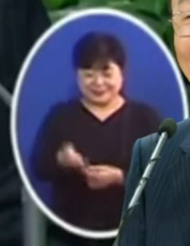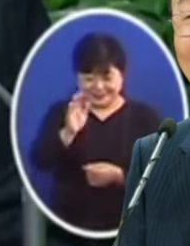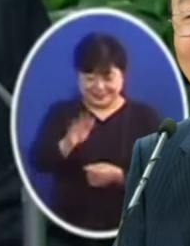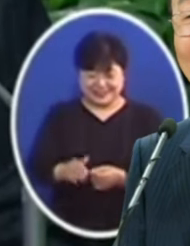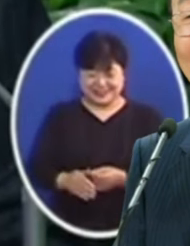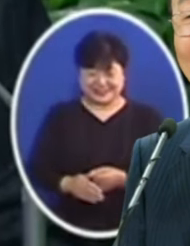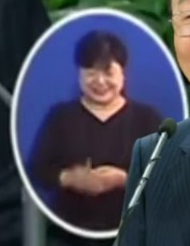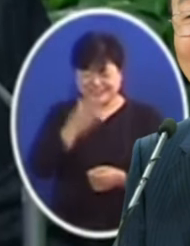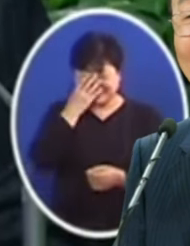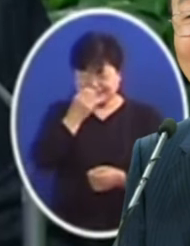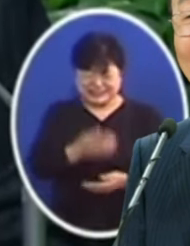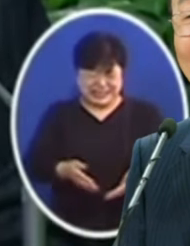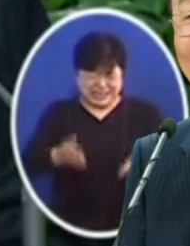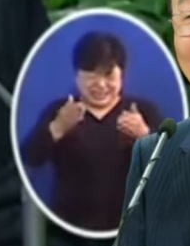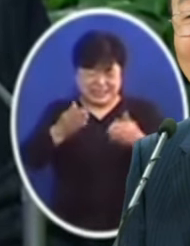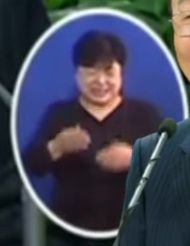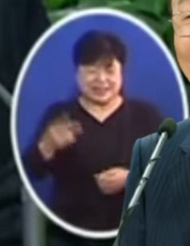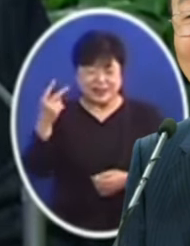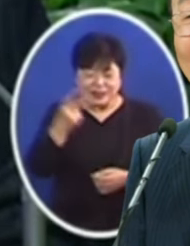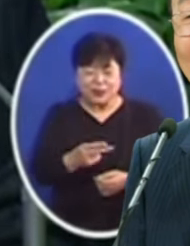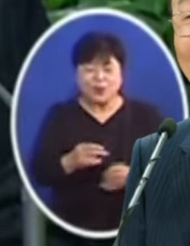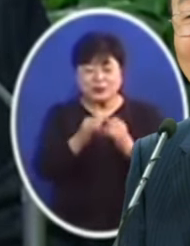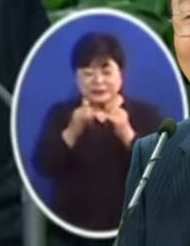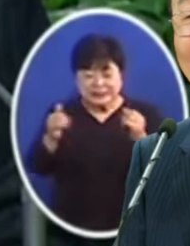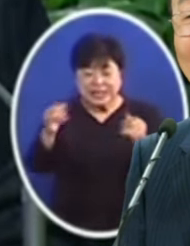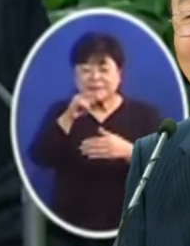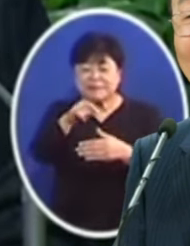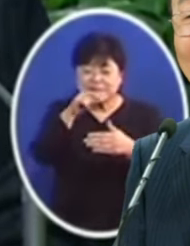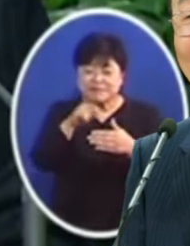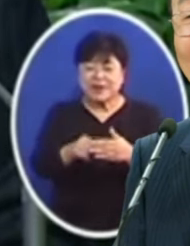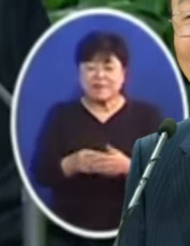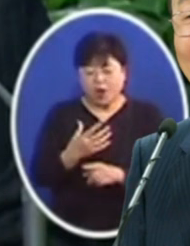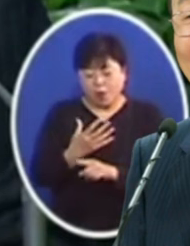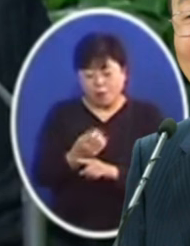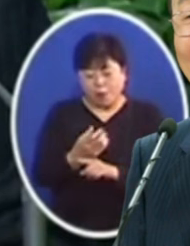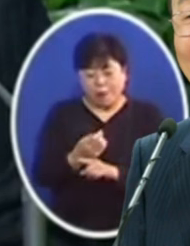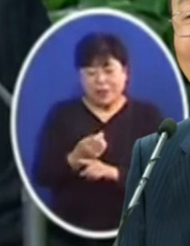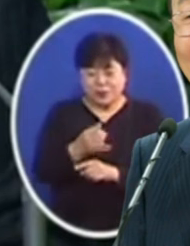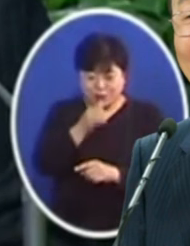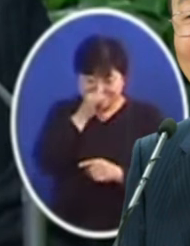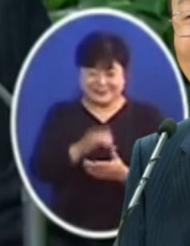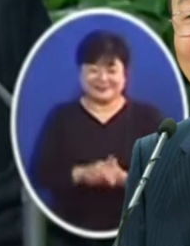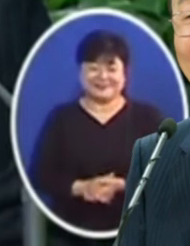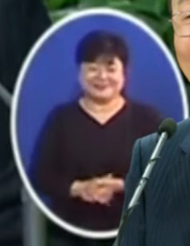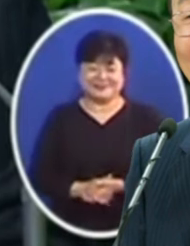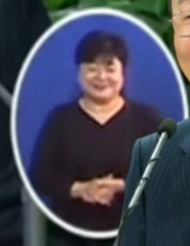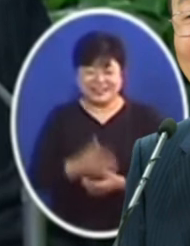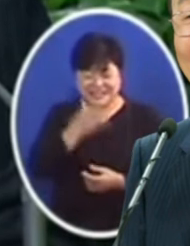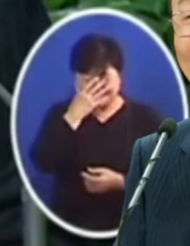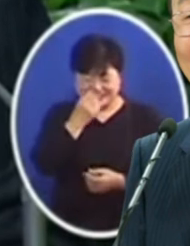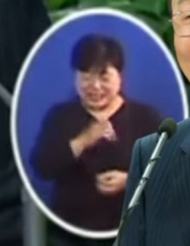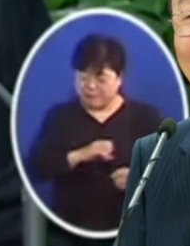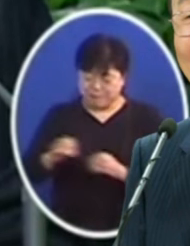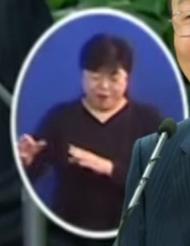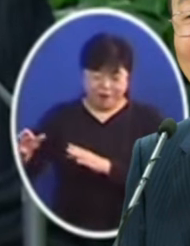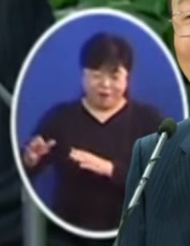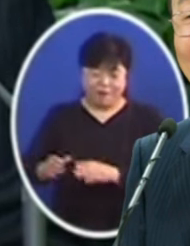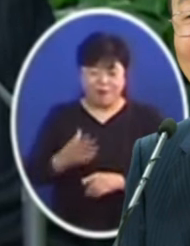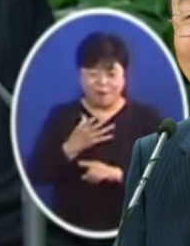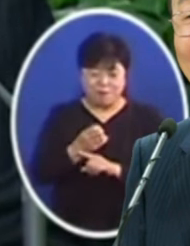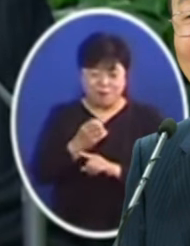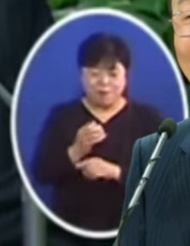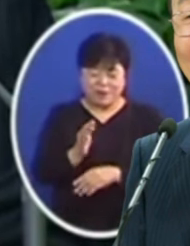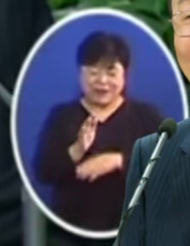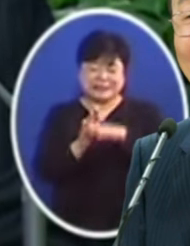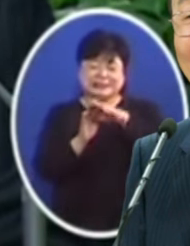이 쓰레기만 있는 것이 아니라 사람은 그 마음이 보배함이 될 수도 있는 것입니다. 쓰레기가 치워지고 보배로